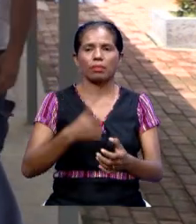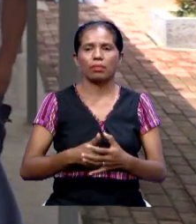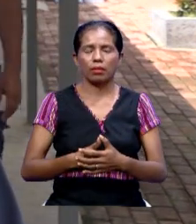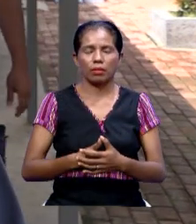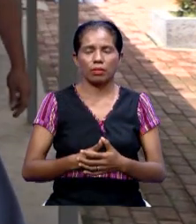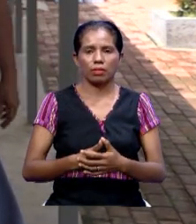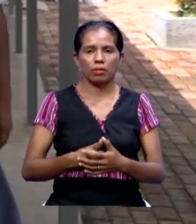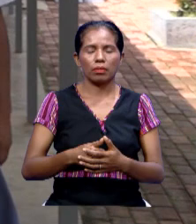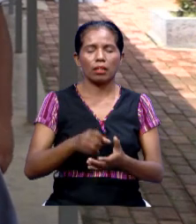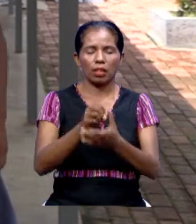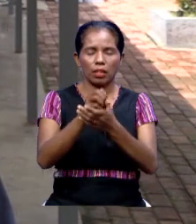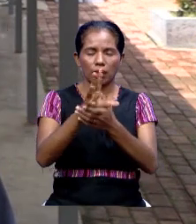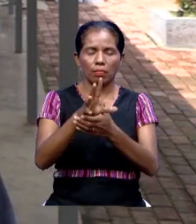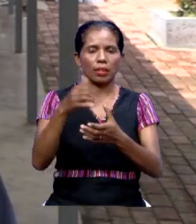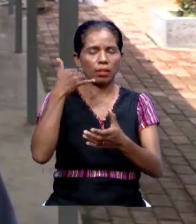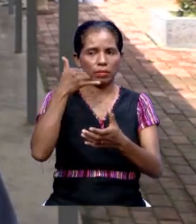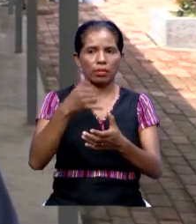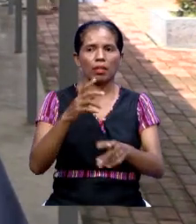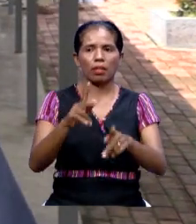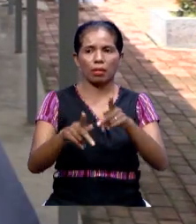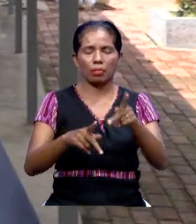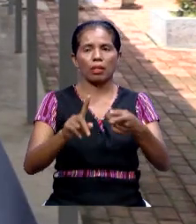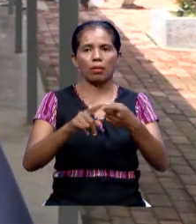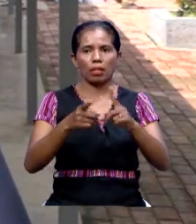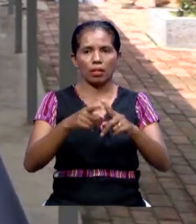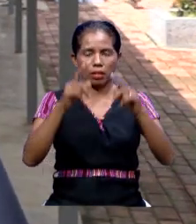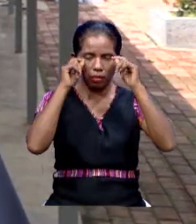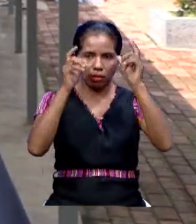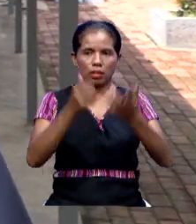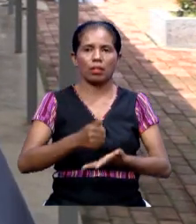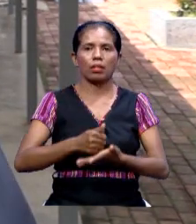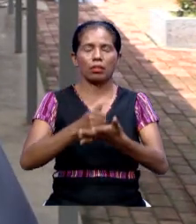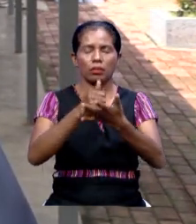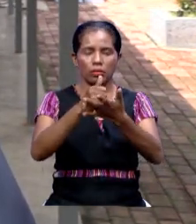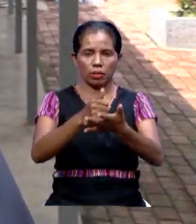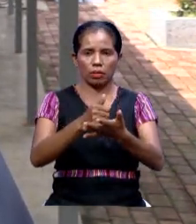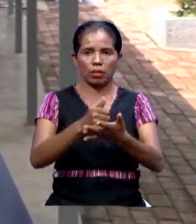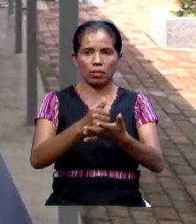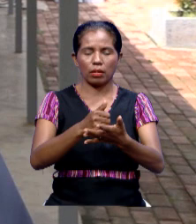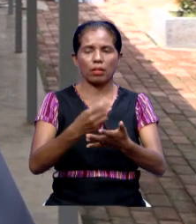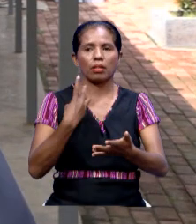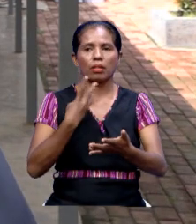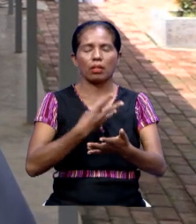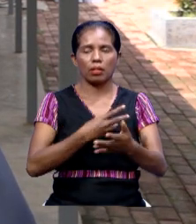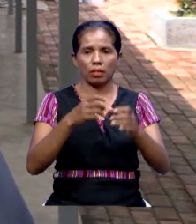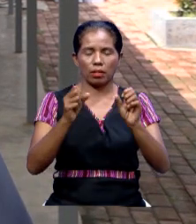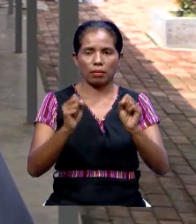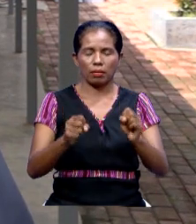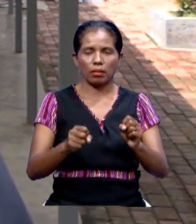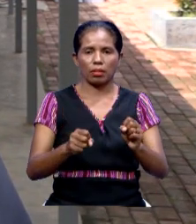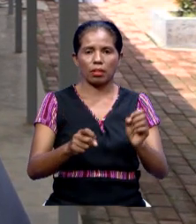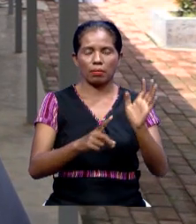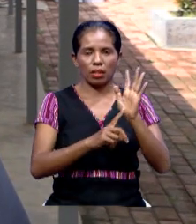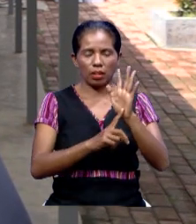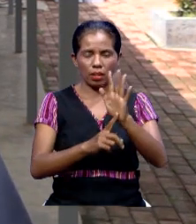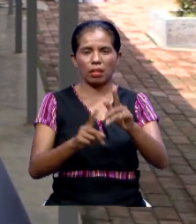telefone itamos si ahe ajuda maluk timor ajuda lampra mayatu ita bele leno